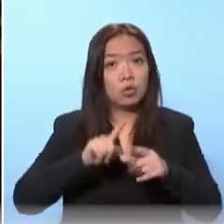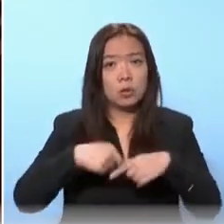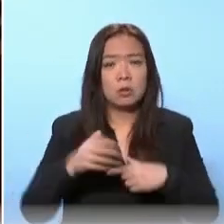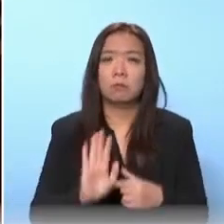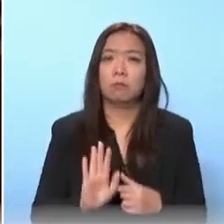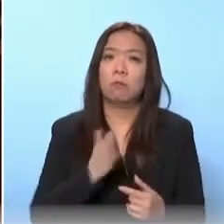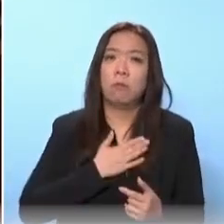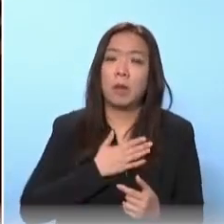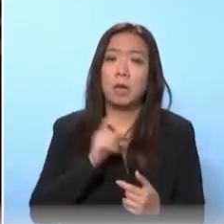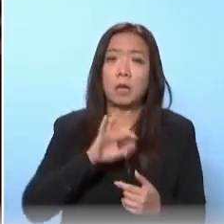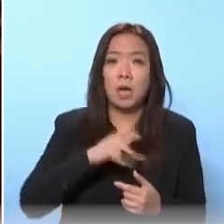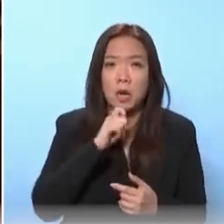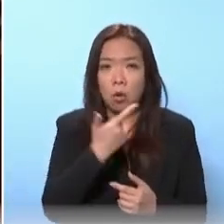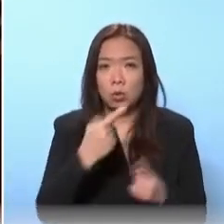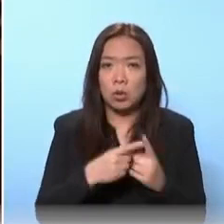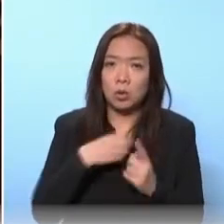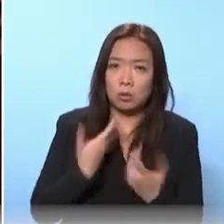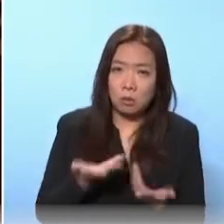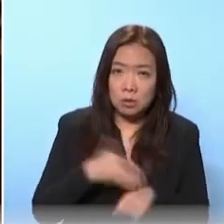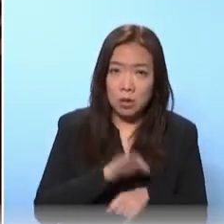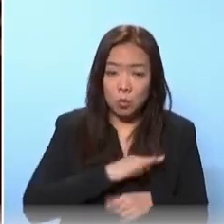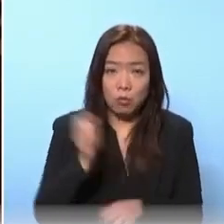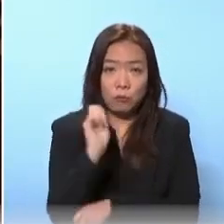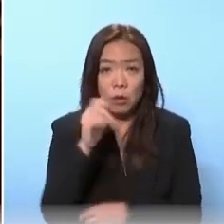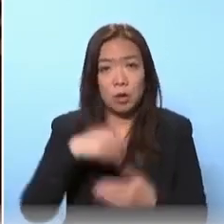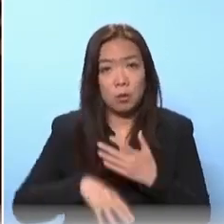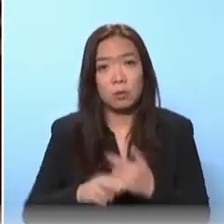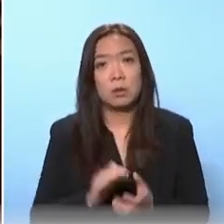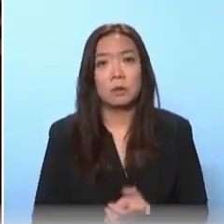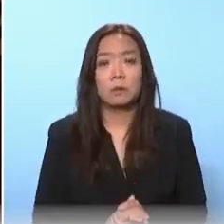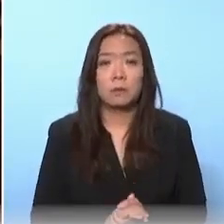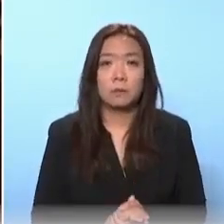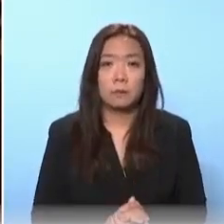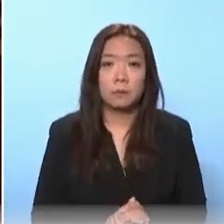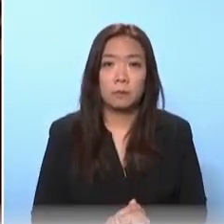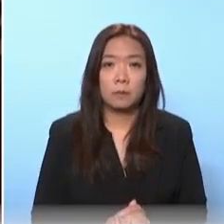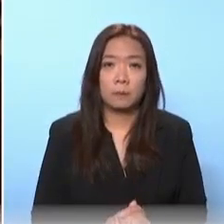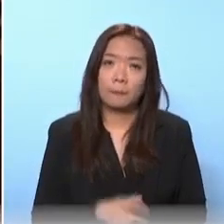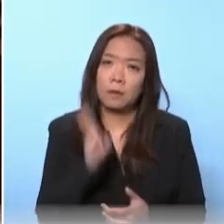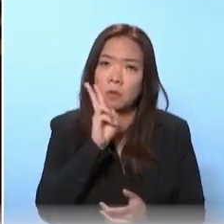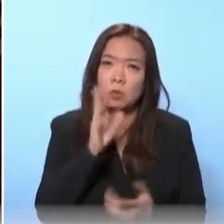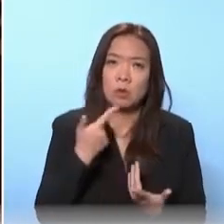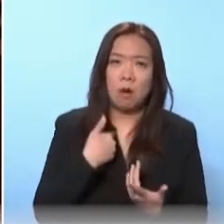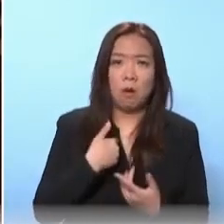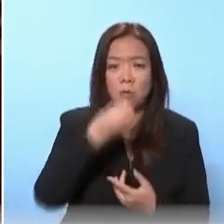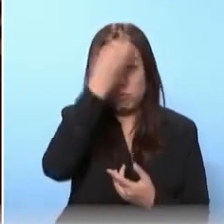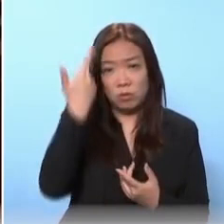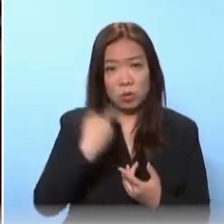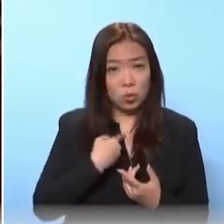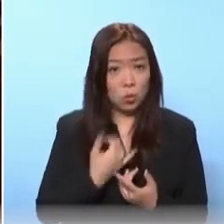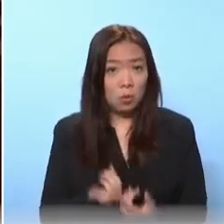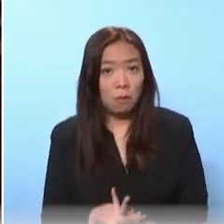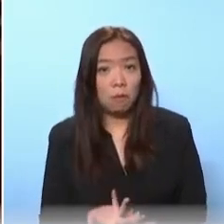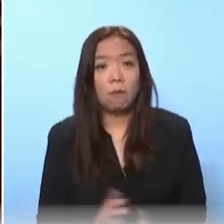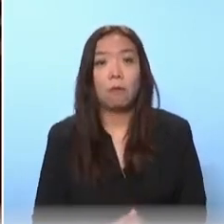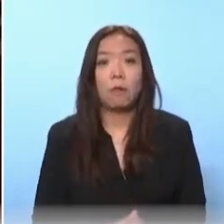有不少數的人都會覺得自己在社會的福利層面上面亦都是屬於被遺忘的一群。而